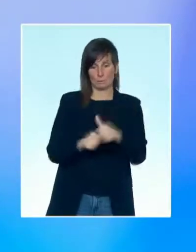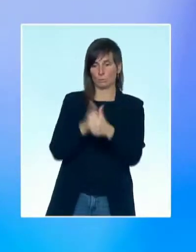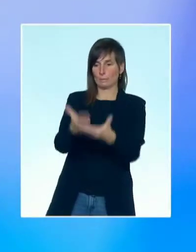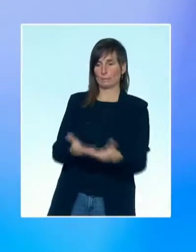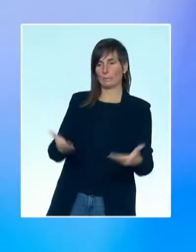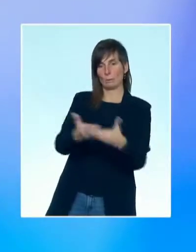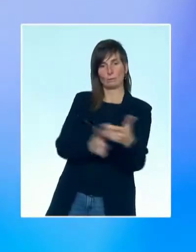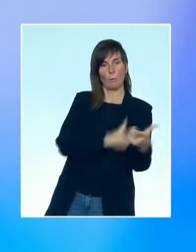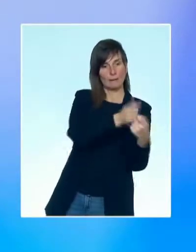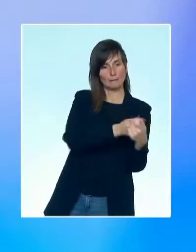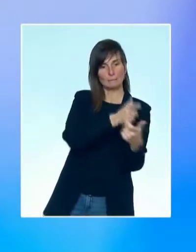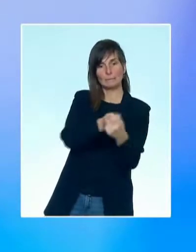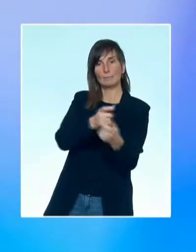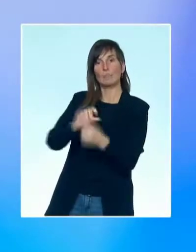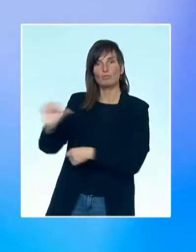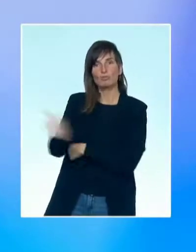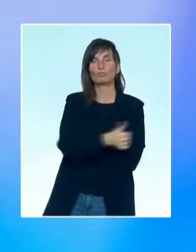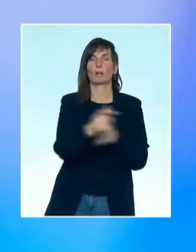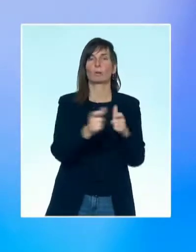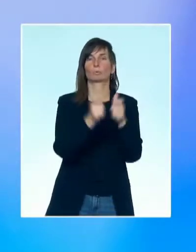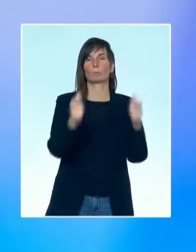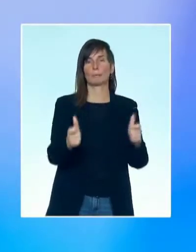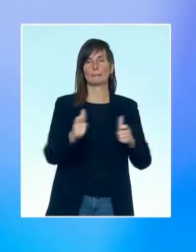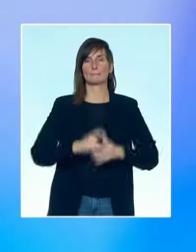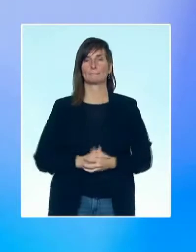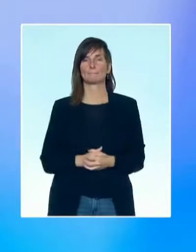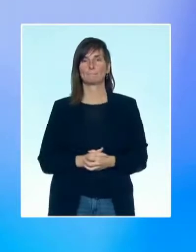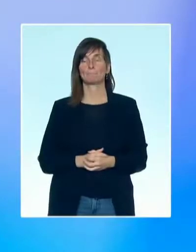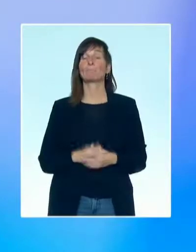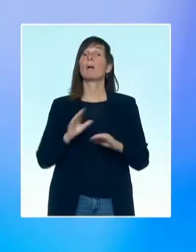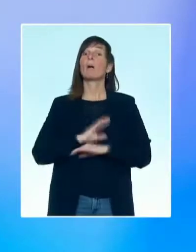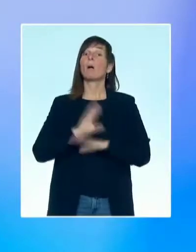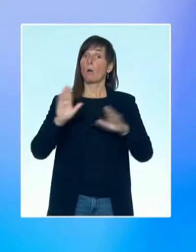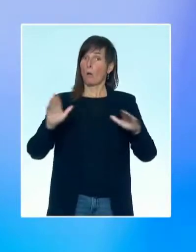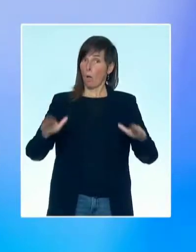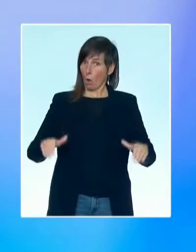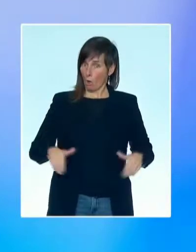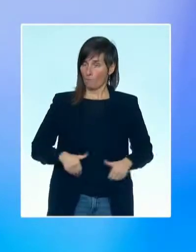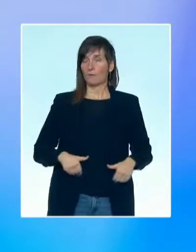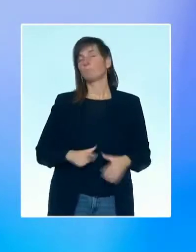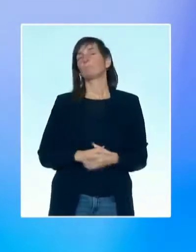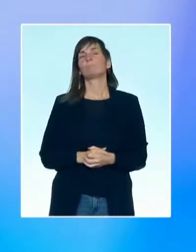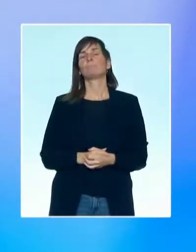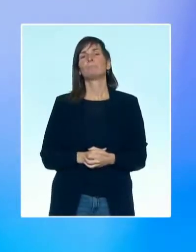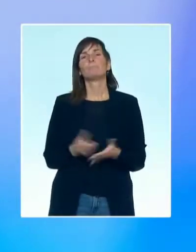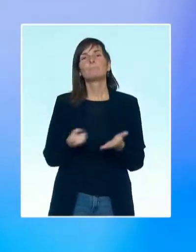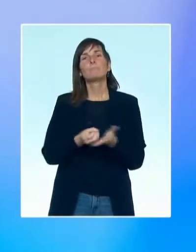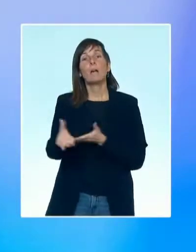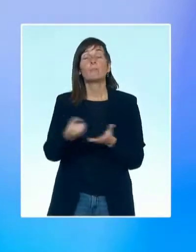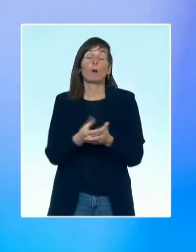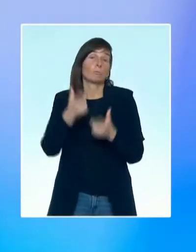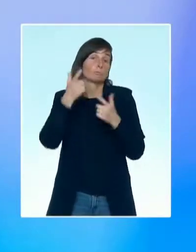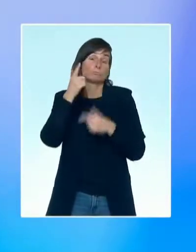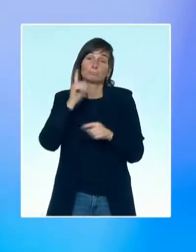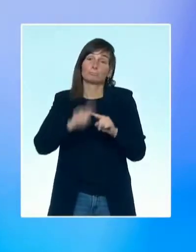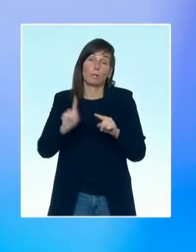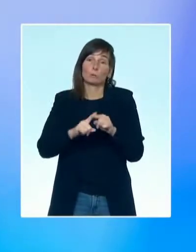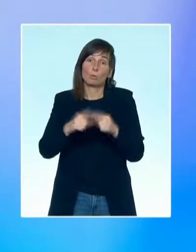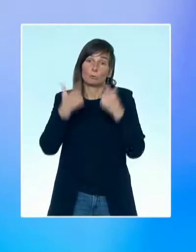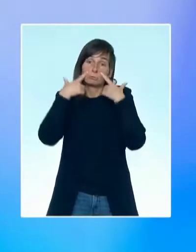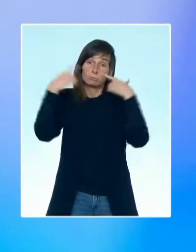situation de chaque entreprise. Et du coup, événementiel, salle de spectacle, tout ça, comment ils vont faire pour les bureaux de vote après ? Une évidence, mais qui est